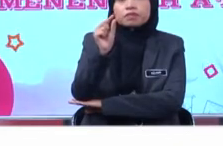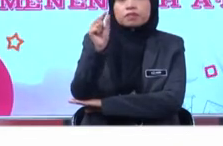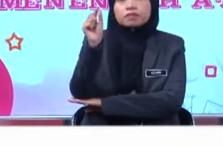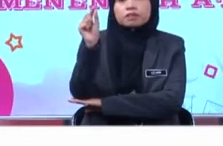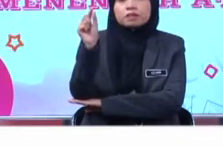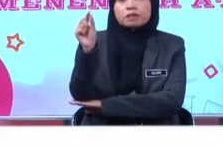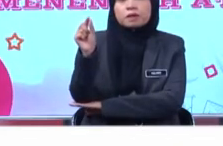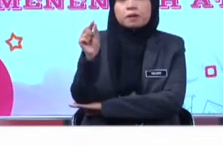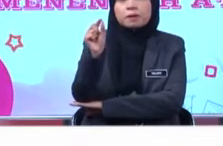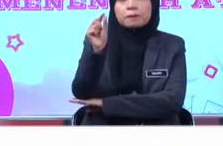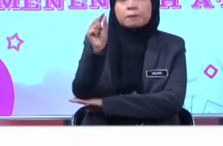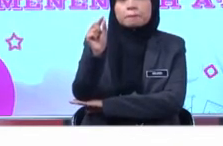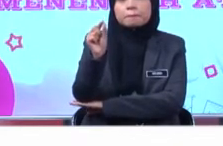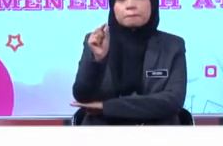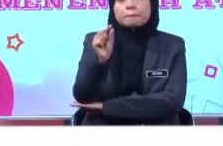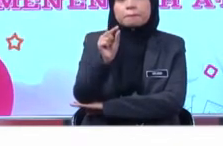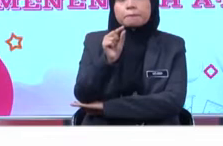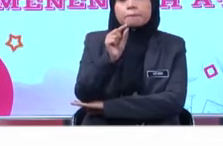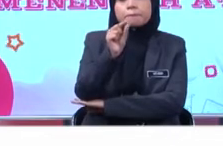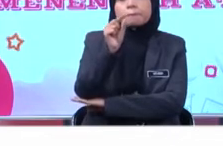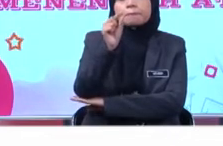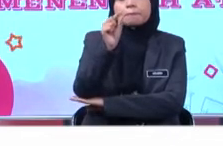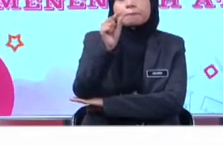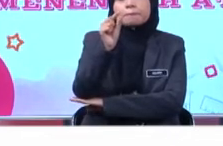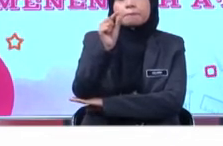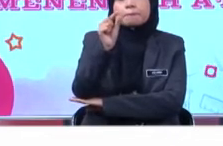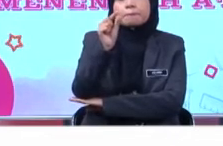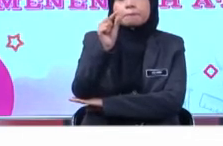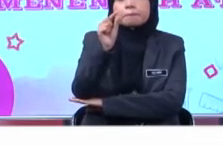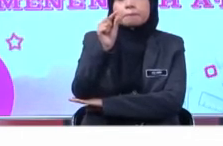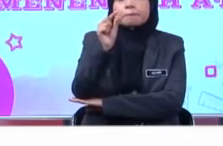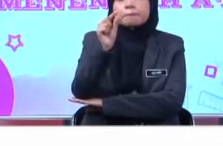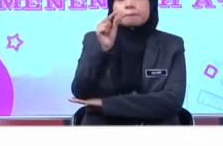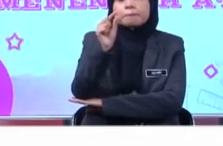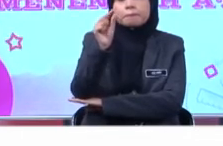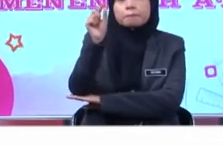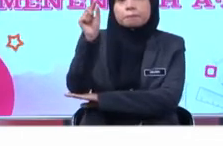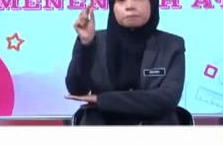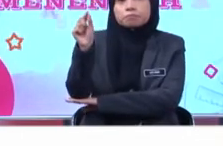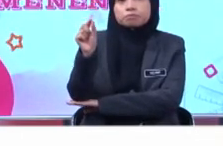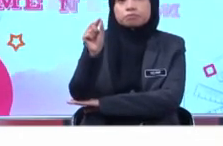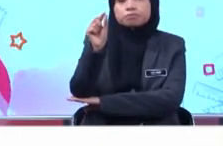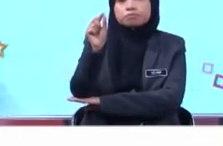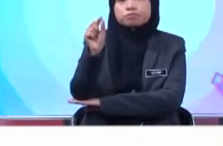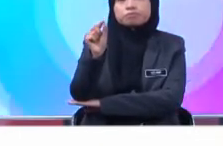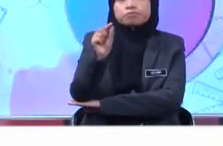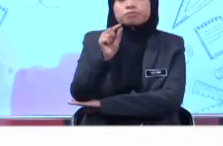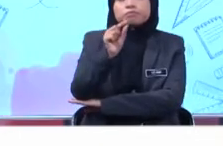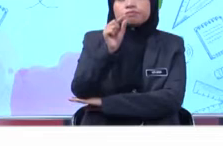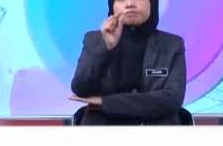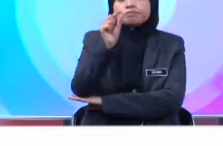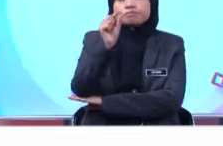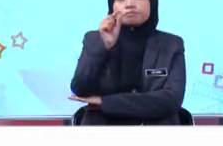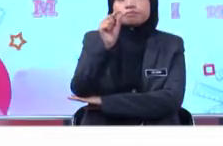out tuh full auto huhuhu Hai sibuk Gom